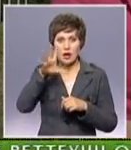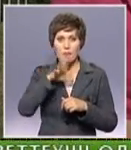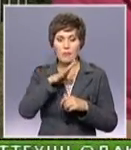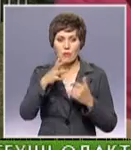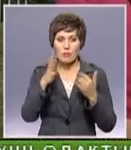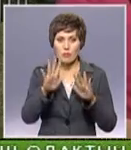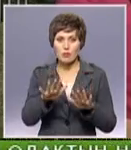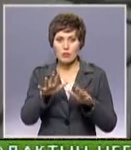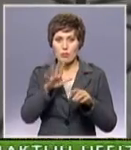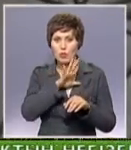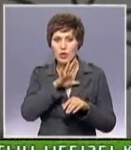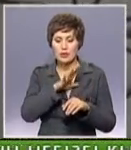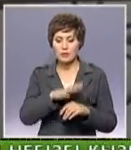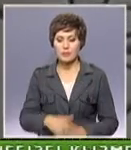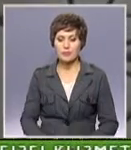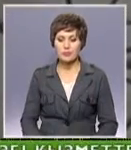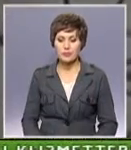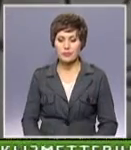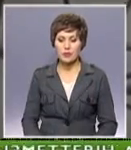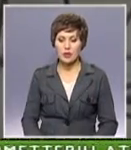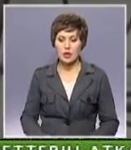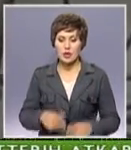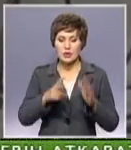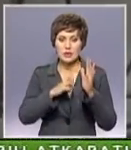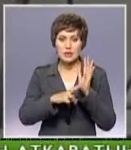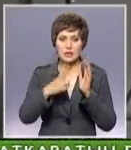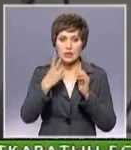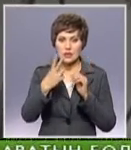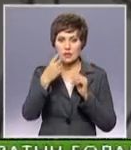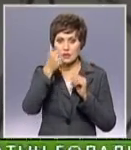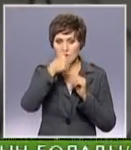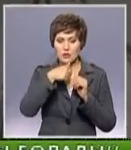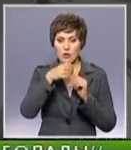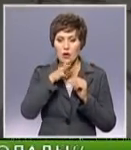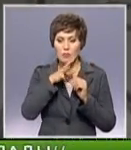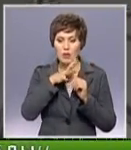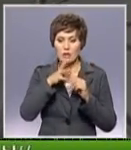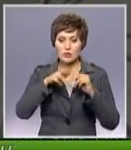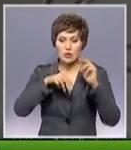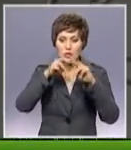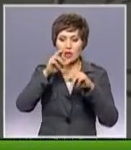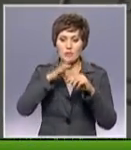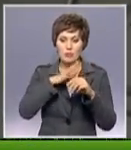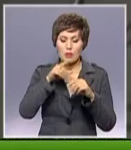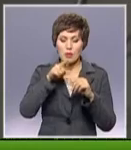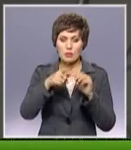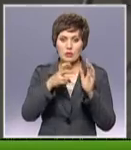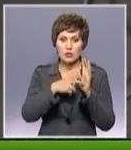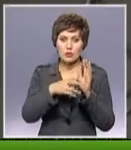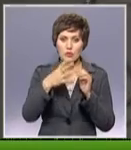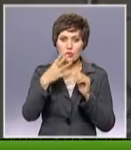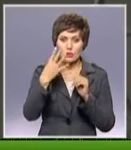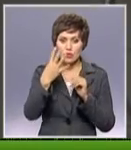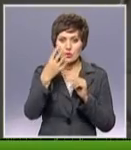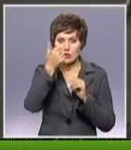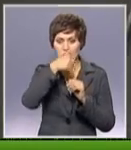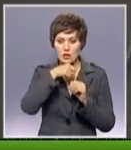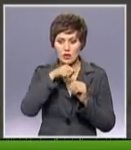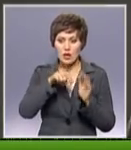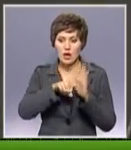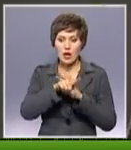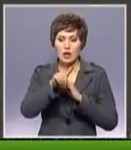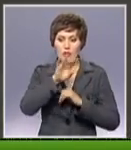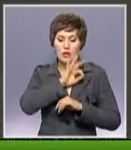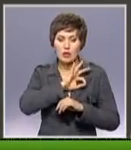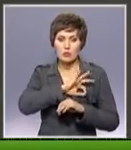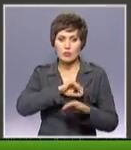нысанға айналмақ. Мұнара 1982 жылы салынғанымен 1984 жылы 1 маусымда қолданысқа